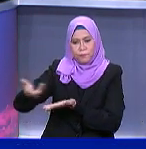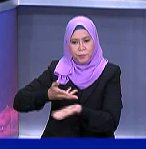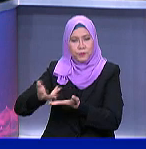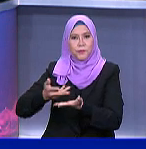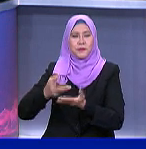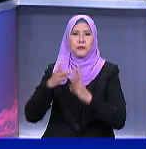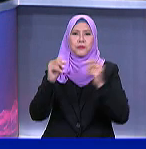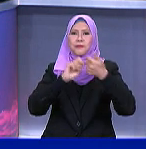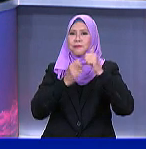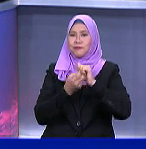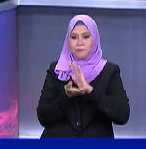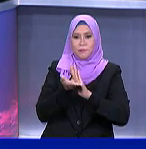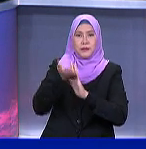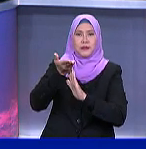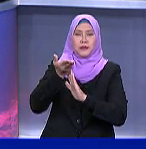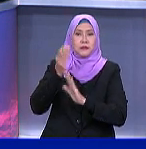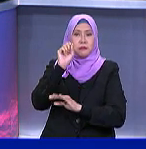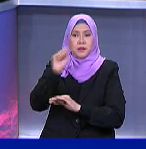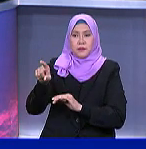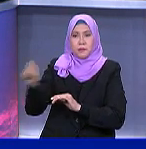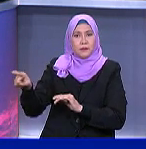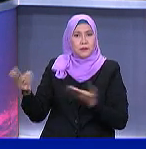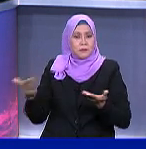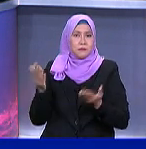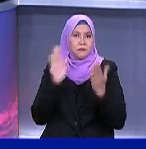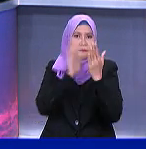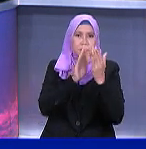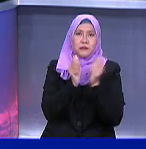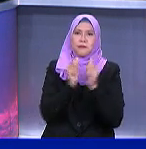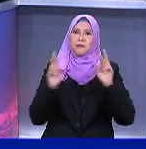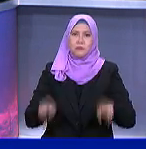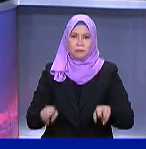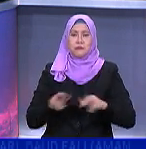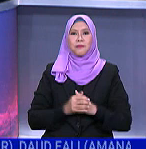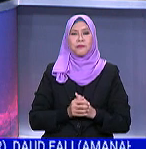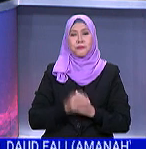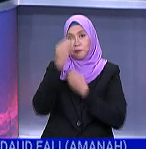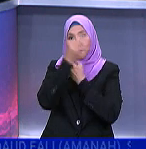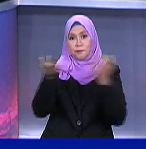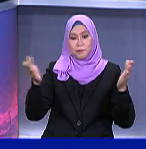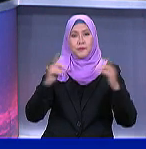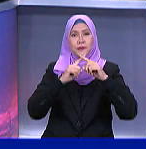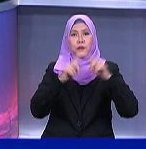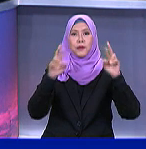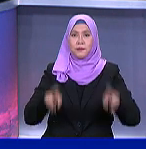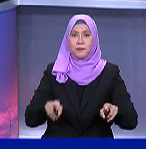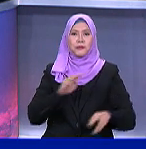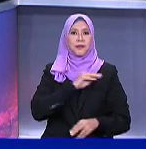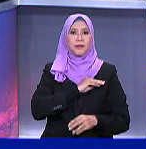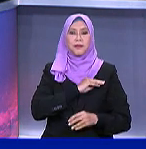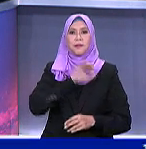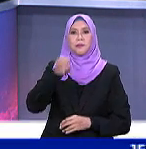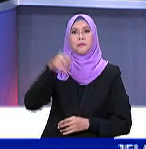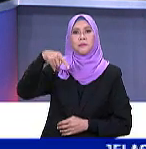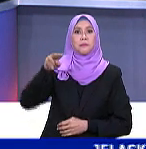menyeluruh menangani isu kenaikan kos sara hidup yang dihadapi rakyat. Memaklumkannya pada sidang Dewan Rakyat, Menteri di Jabatan